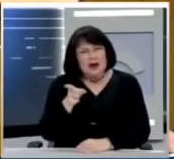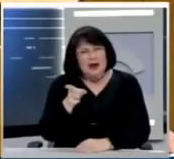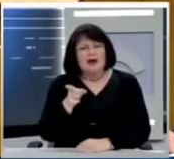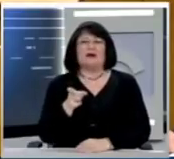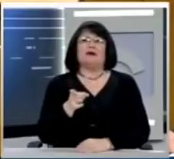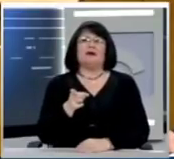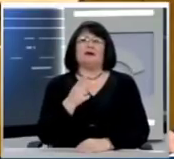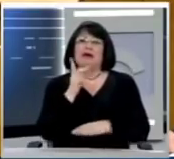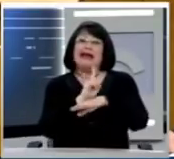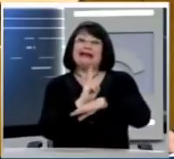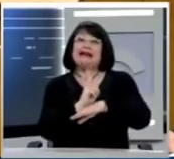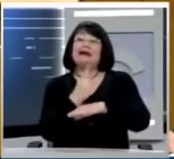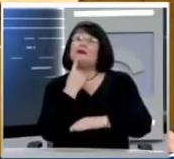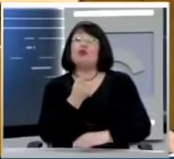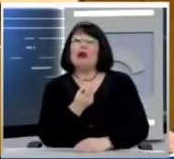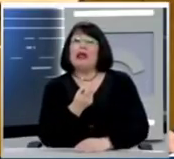που